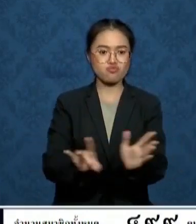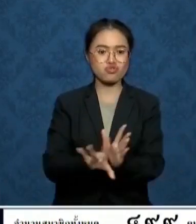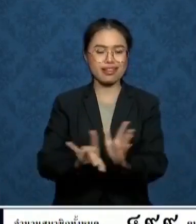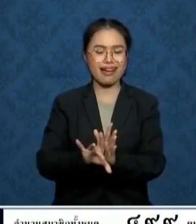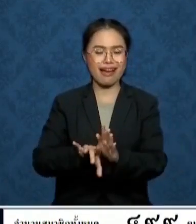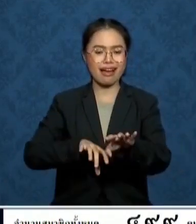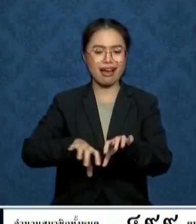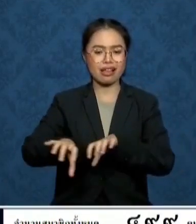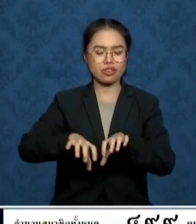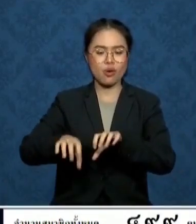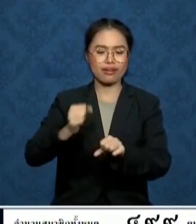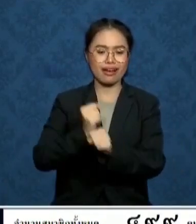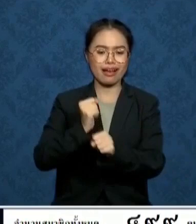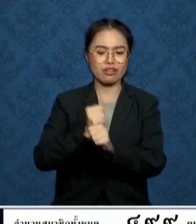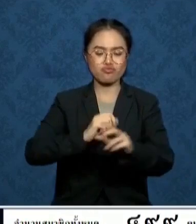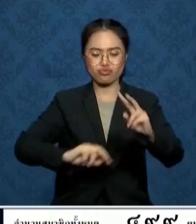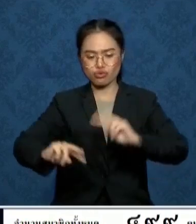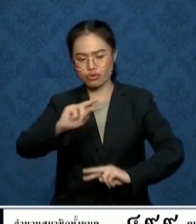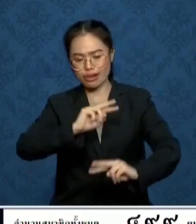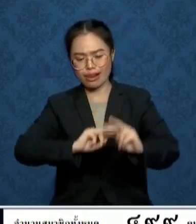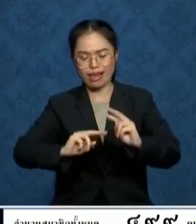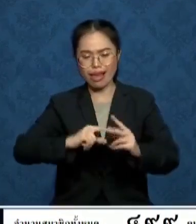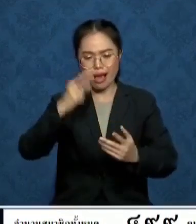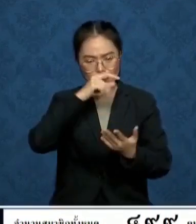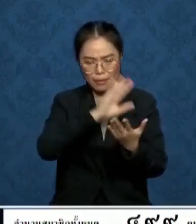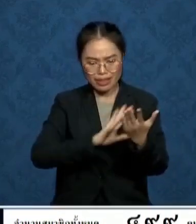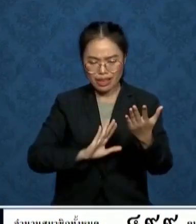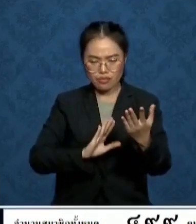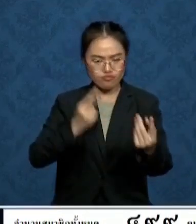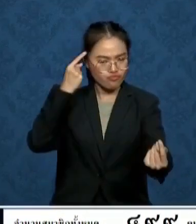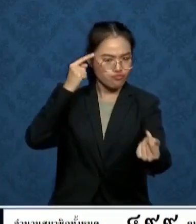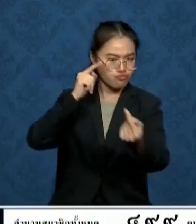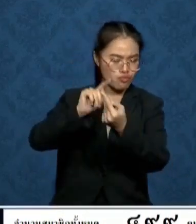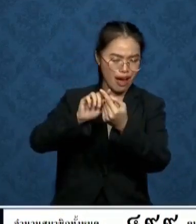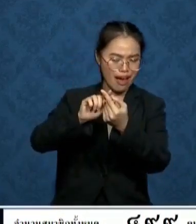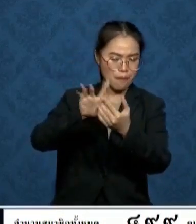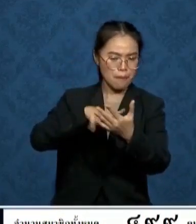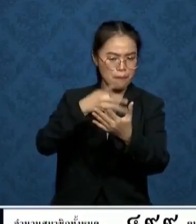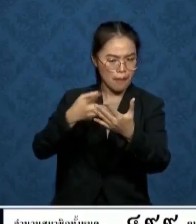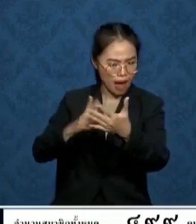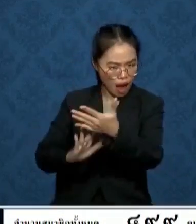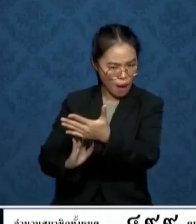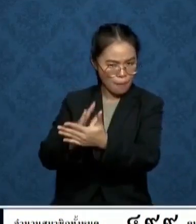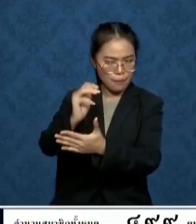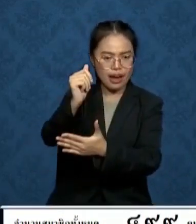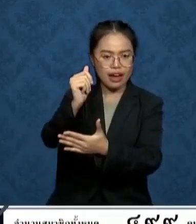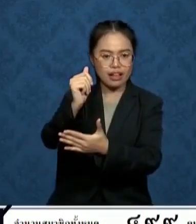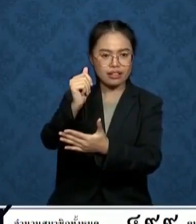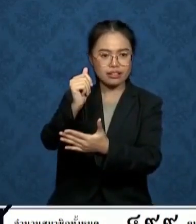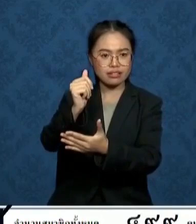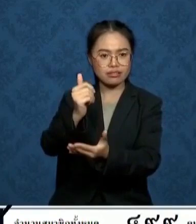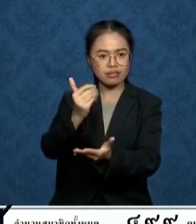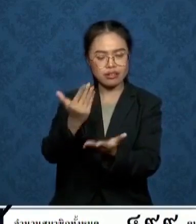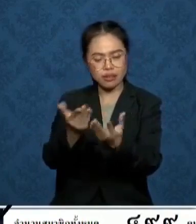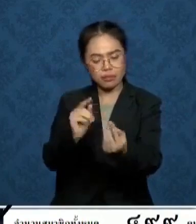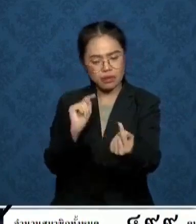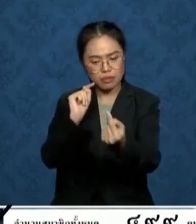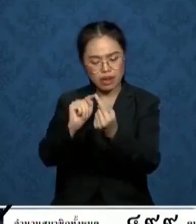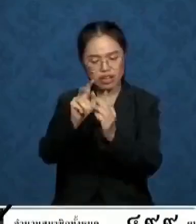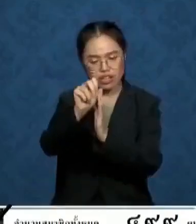บริหารบ้านเมืองเพื่อให้บรรลุเป้าหมายในเชิงยุทธศาสตร์บรรลุ